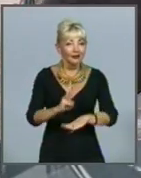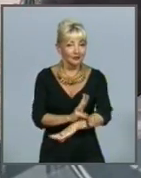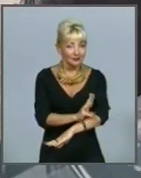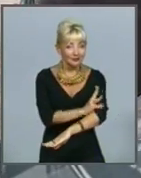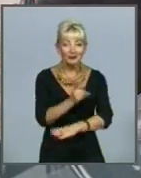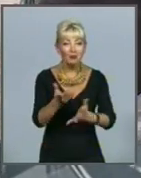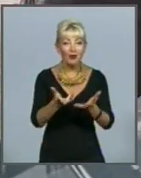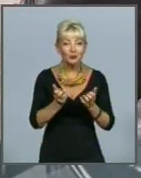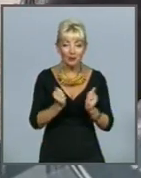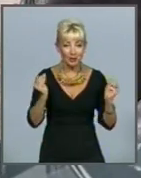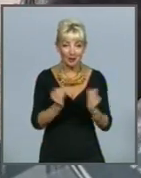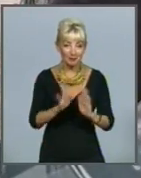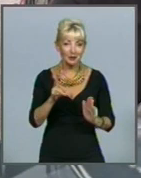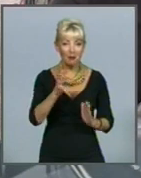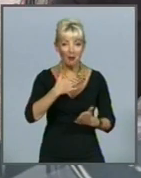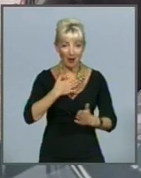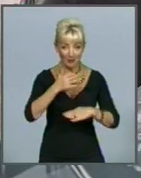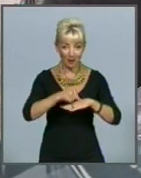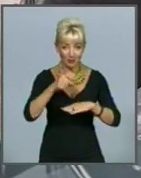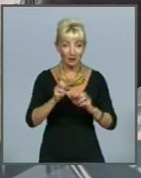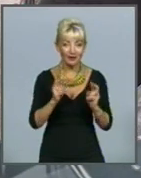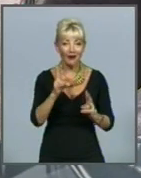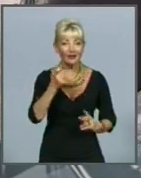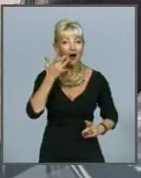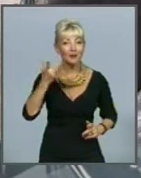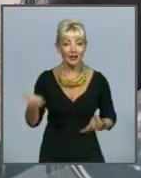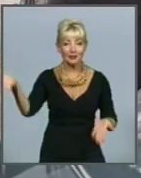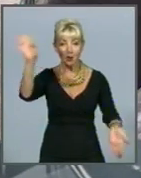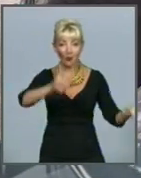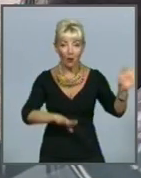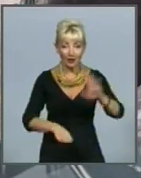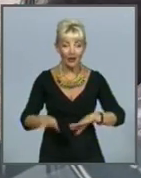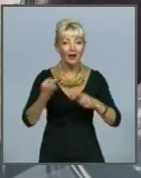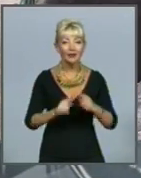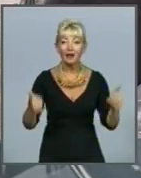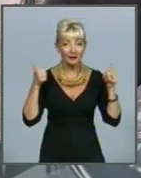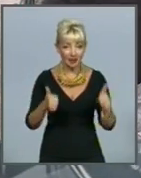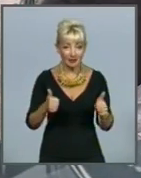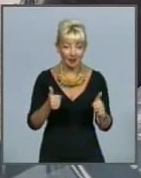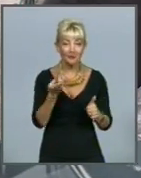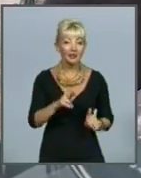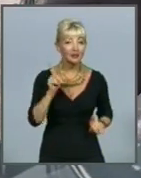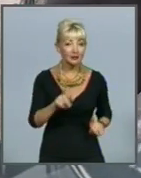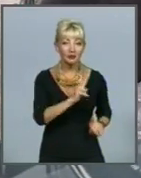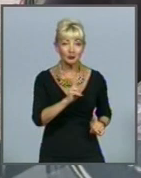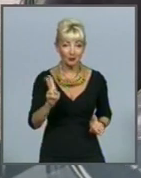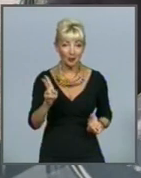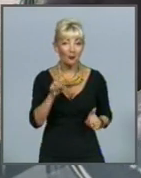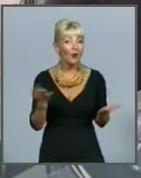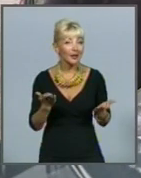моим ощущениям, как на американских горках. И это классно, то есть для тех, кто по каким-то причинам американские